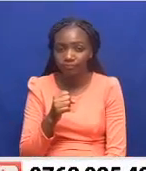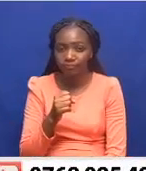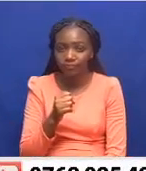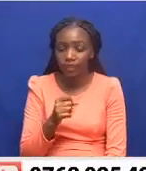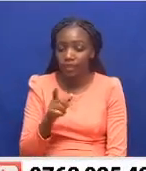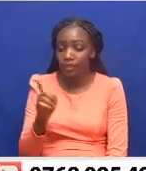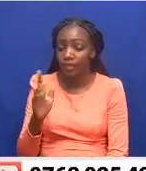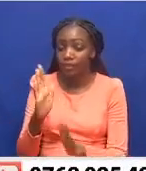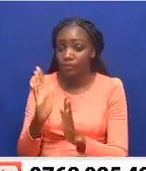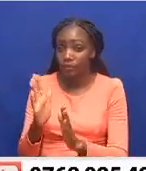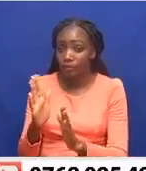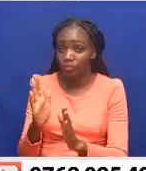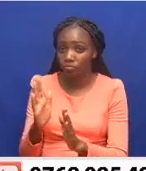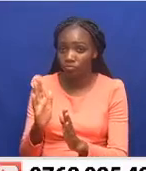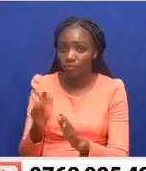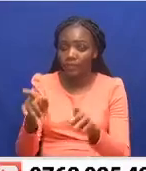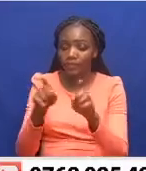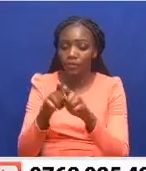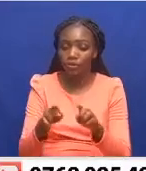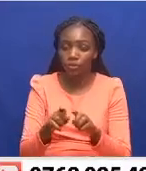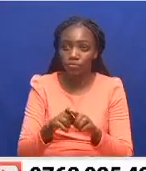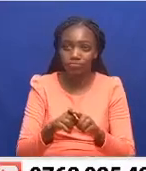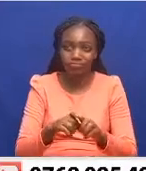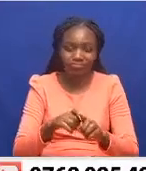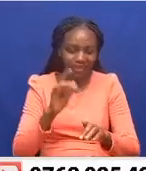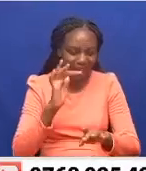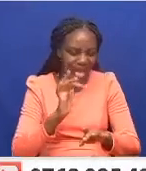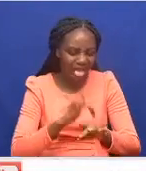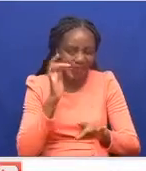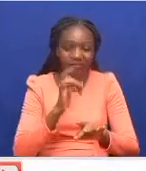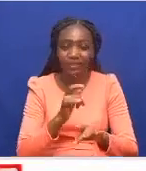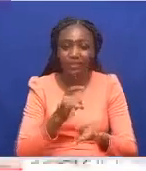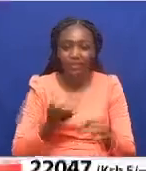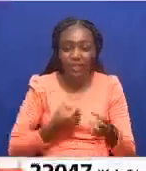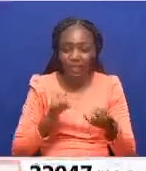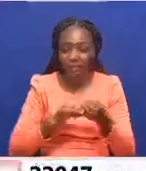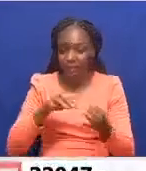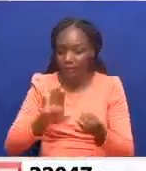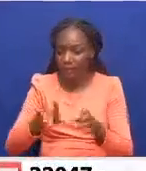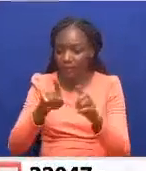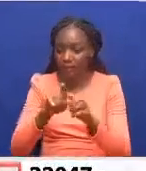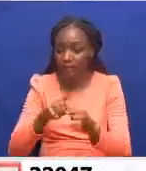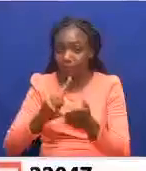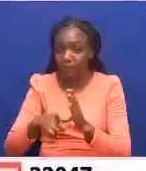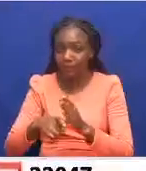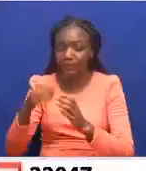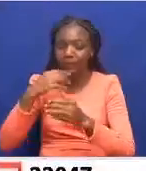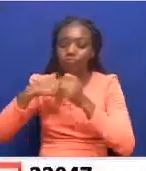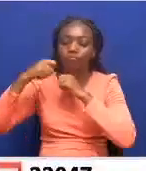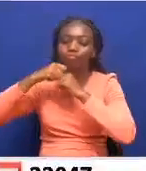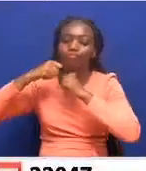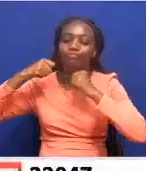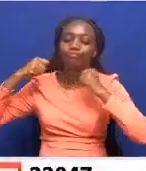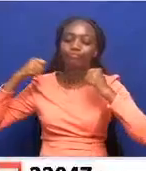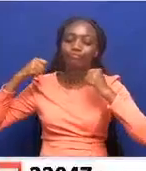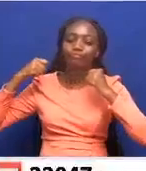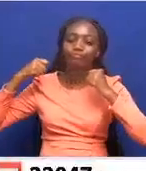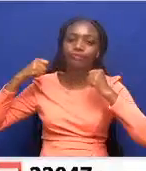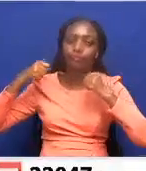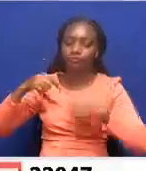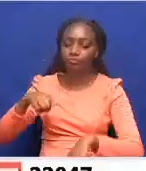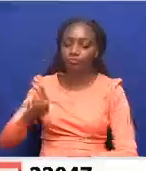Jamaa huyo pia anadaiwa kumwacha bibi na majeraha na kisha yeye mwenyewe kujitoa uhai kwa kujitia